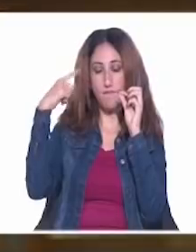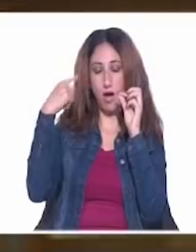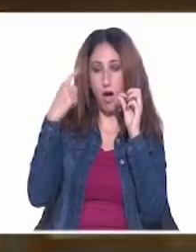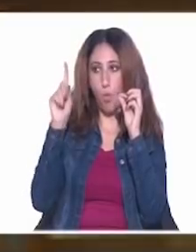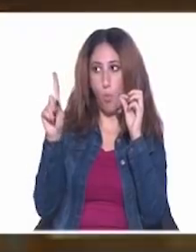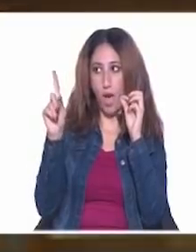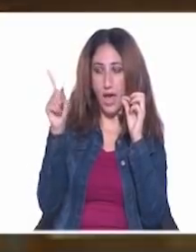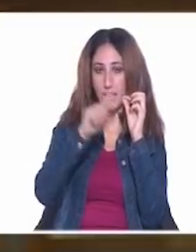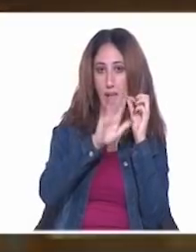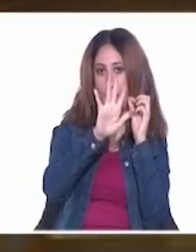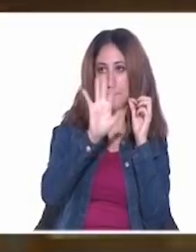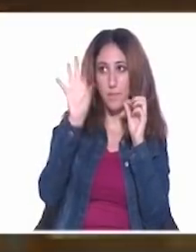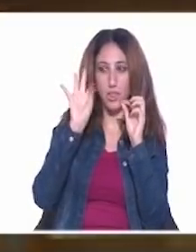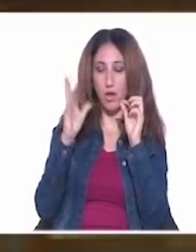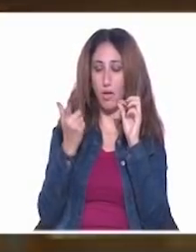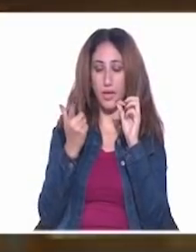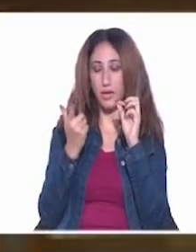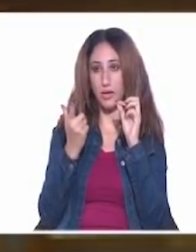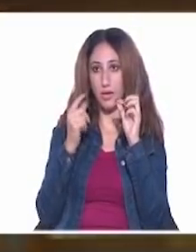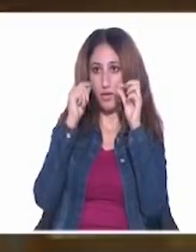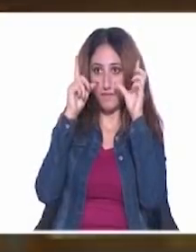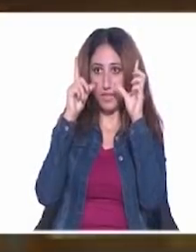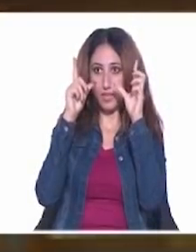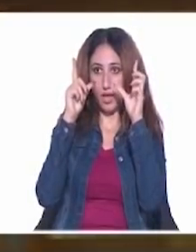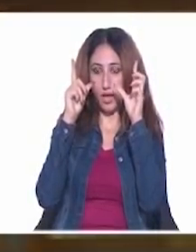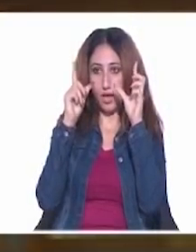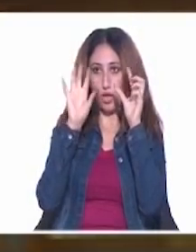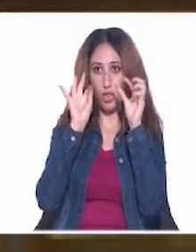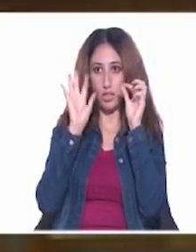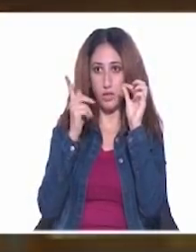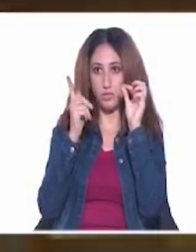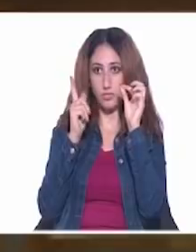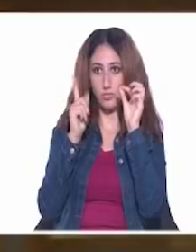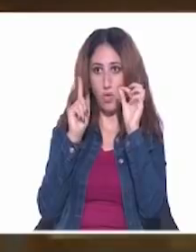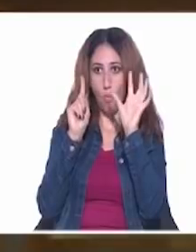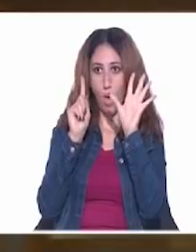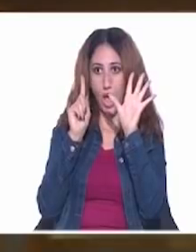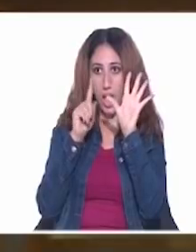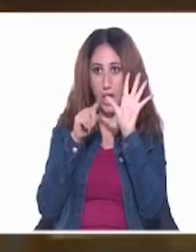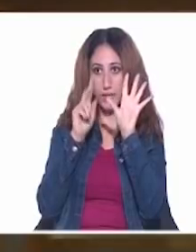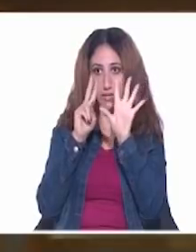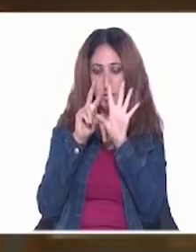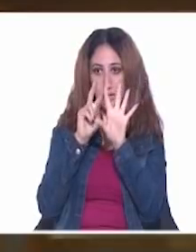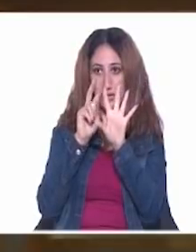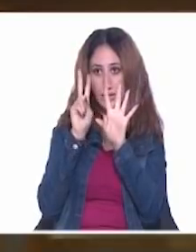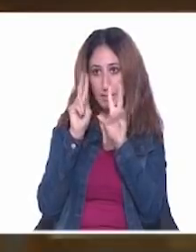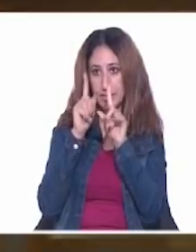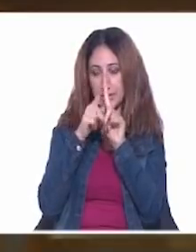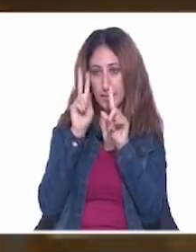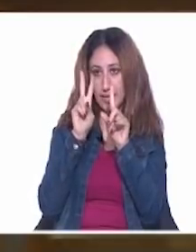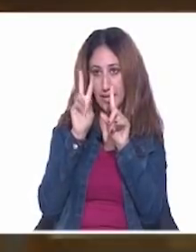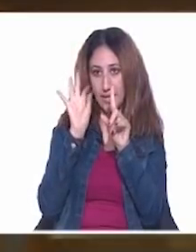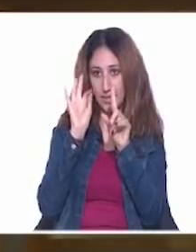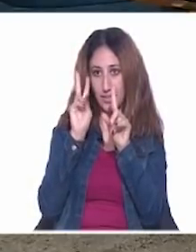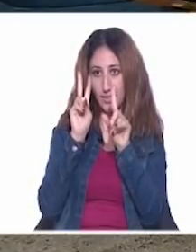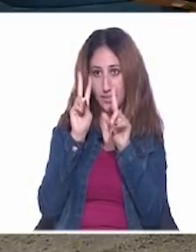من 1 لـ 5. افتح عينك قوله. من 1 لـ 5 كام؟ 2. 2.